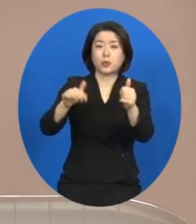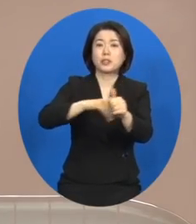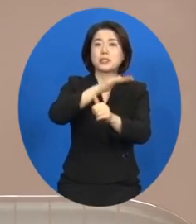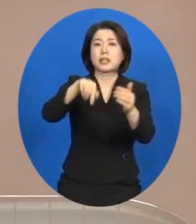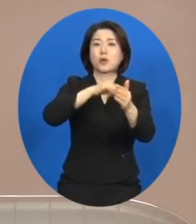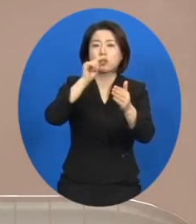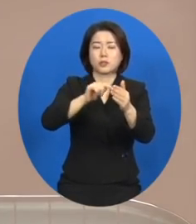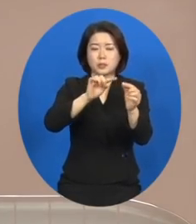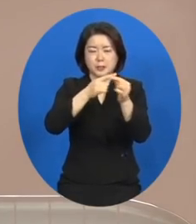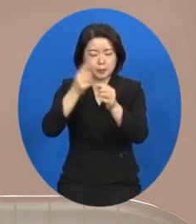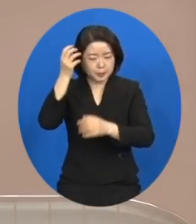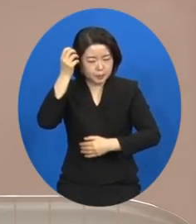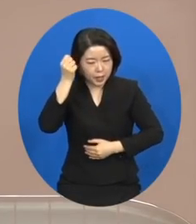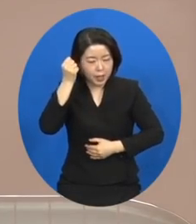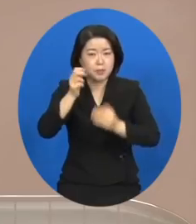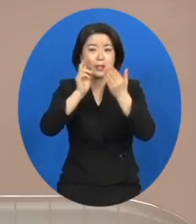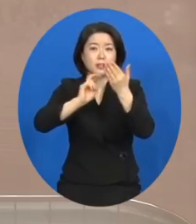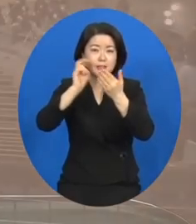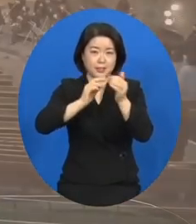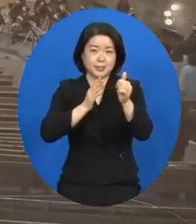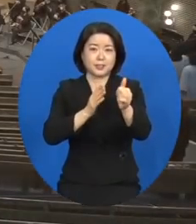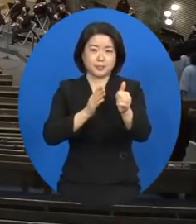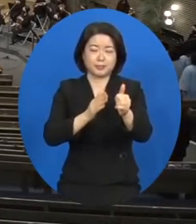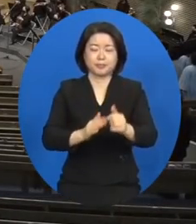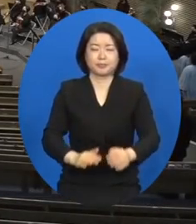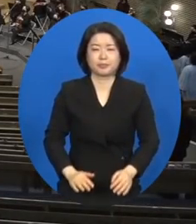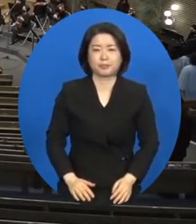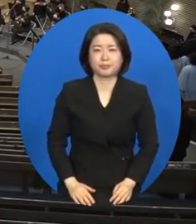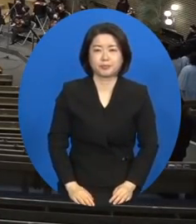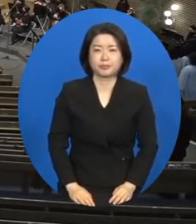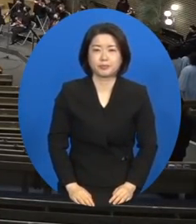우리 가사를 생각하시면서 찬양하겠습니다.